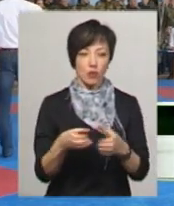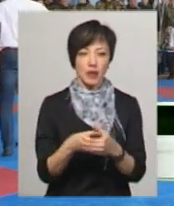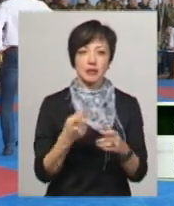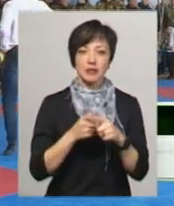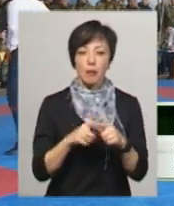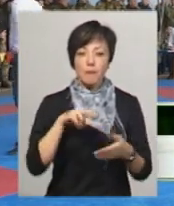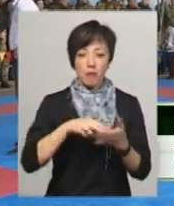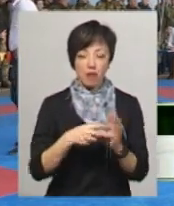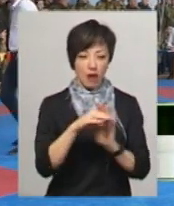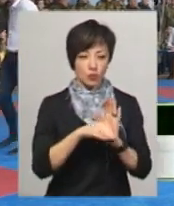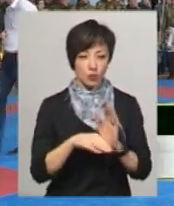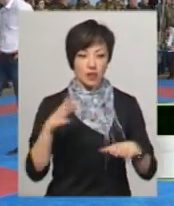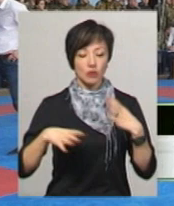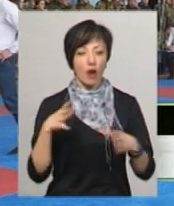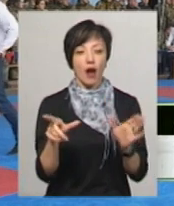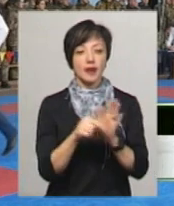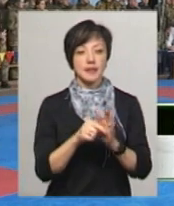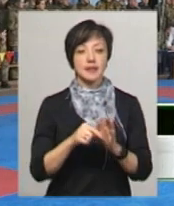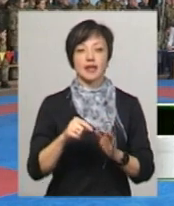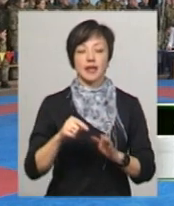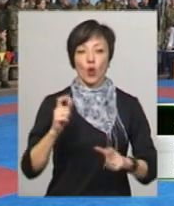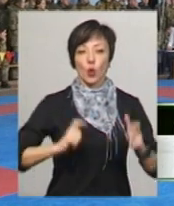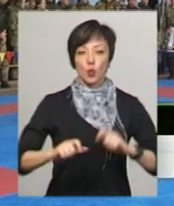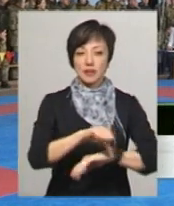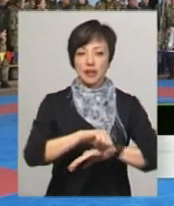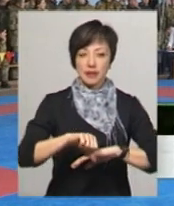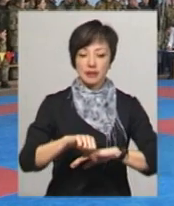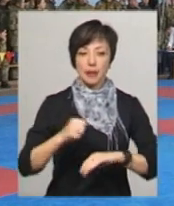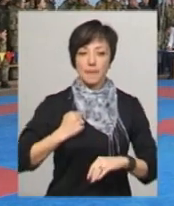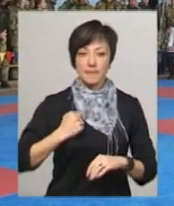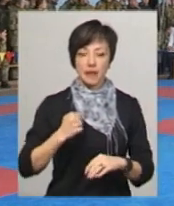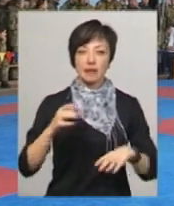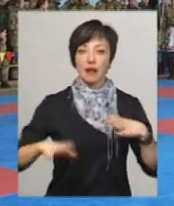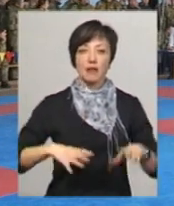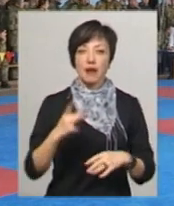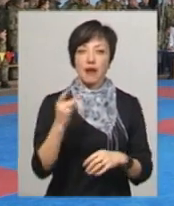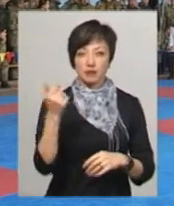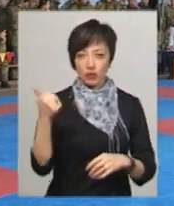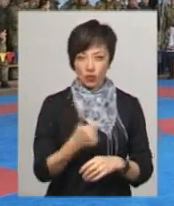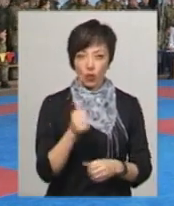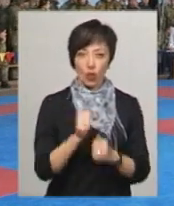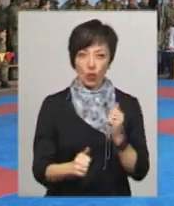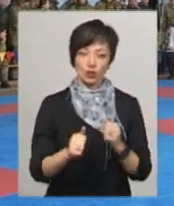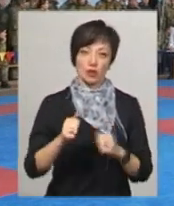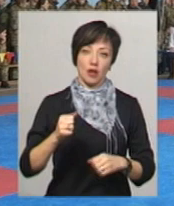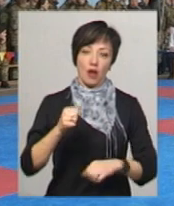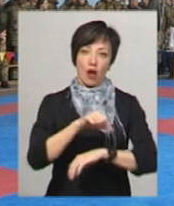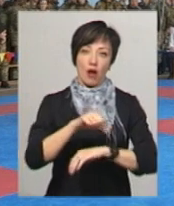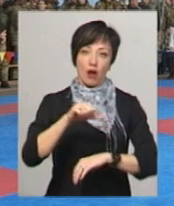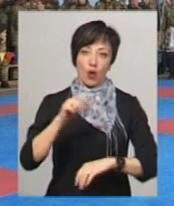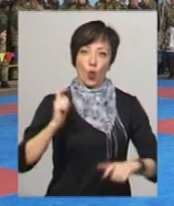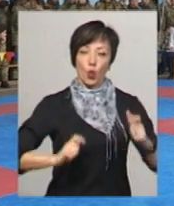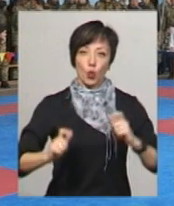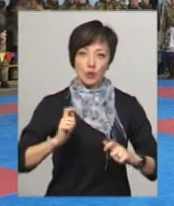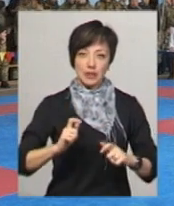тренуються по плану, а з курсантами, всіма іншими, регулярно проводяться тренінги. Не менше одного разу на тиждень кожен курсант проходить